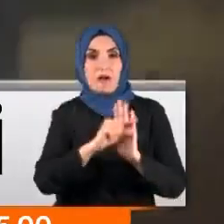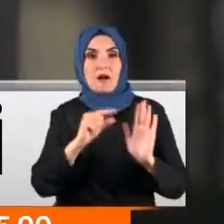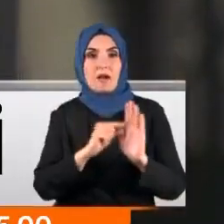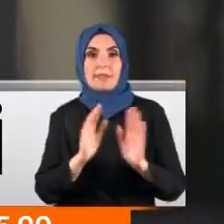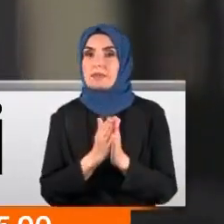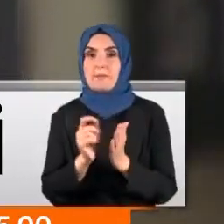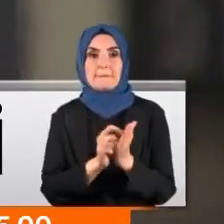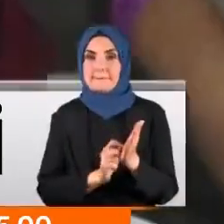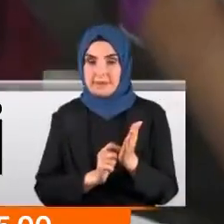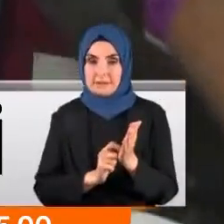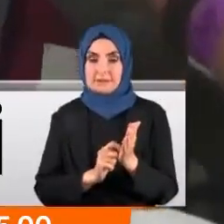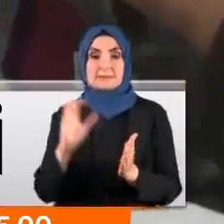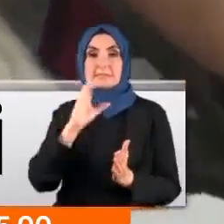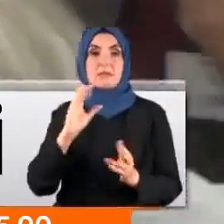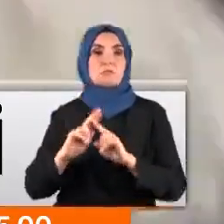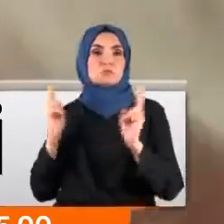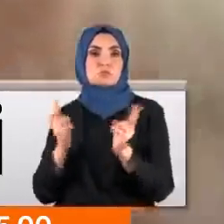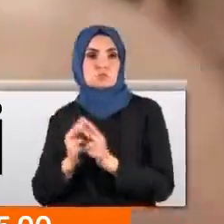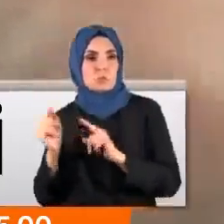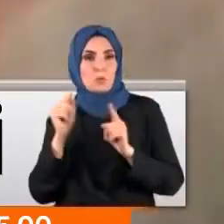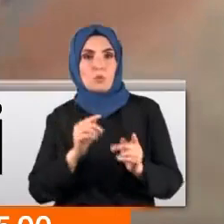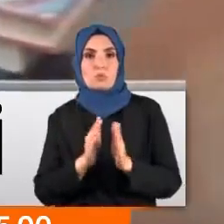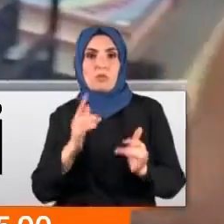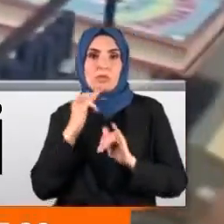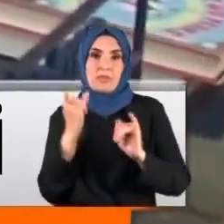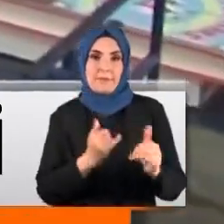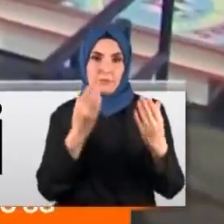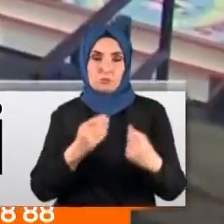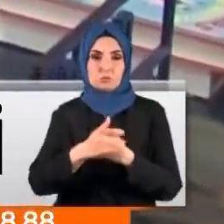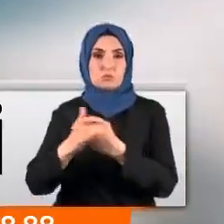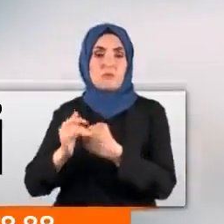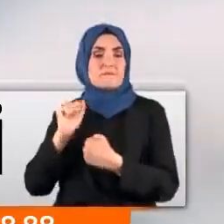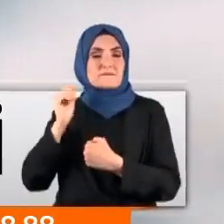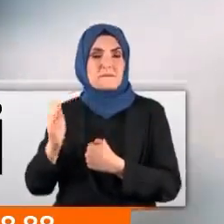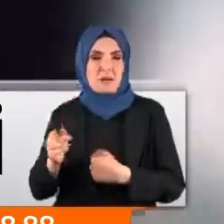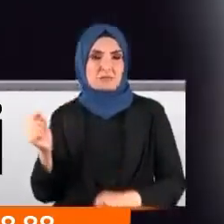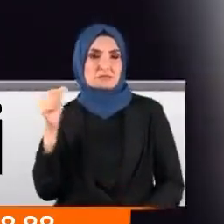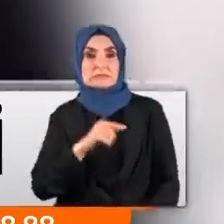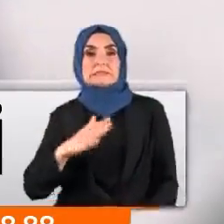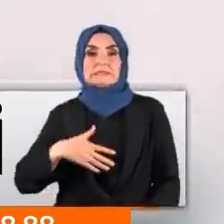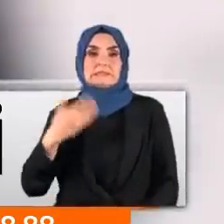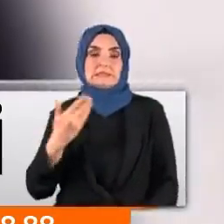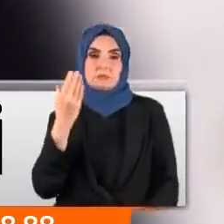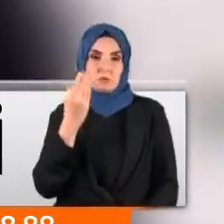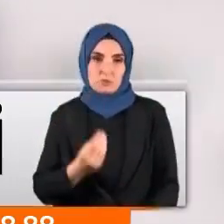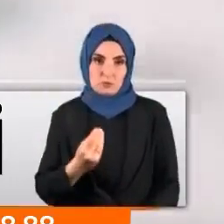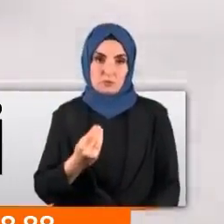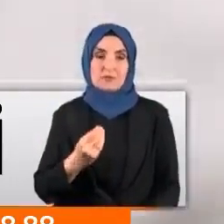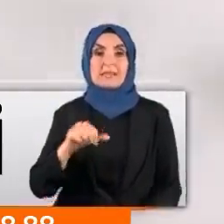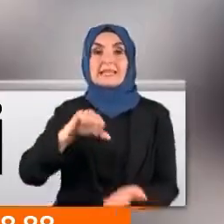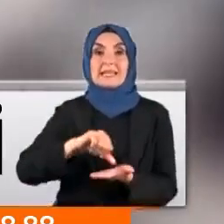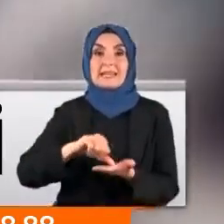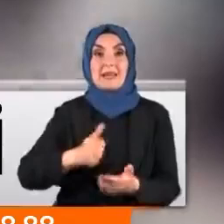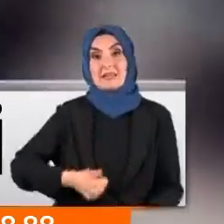büyük tepkisini çekmiş ve Rushdie pek çok ülkede istenmeyen adam ilan edilmişti. Dönemin İran dini lideri Ayetullah